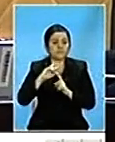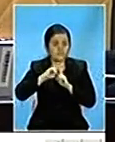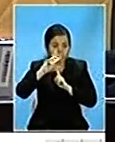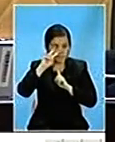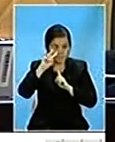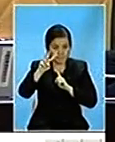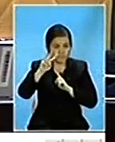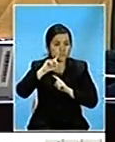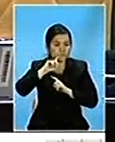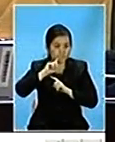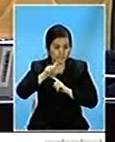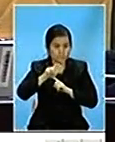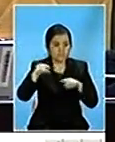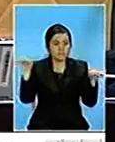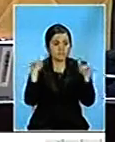ถามทั่วไปเรื่อง